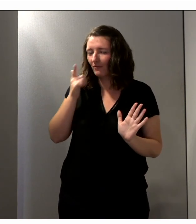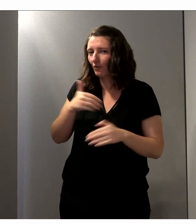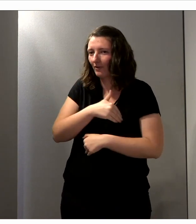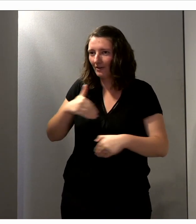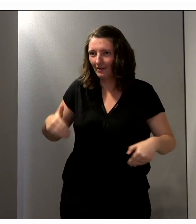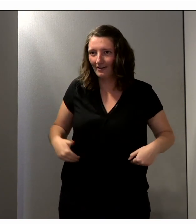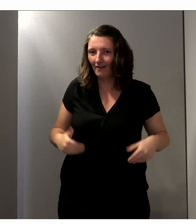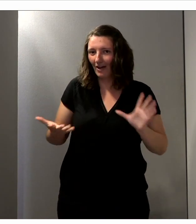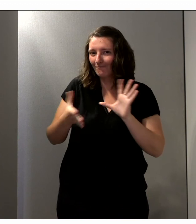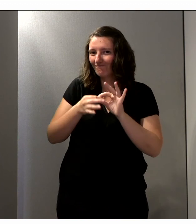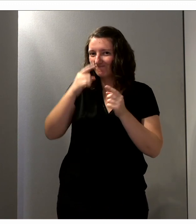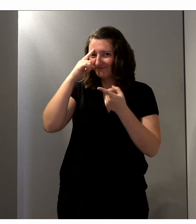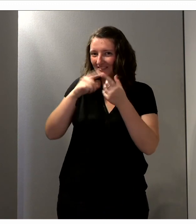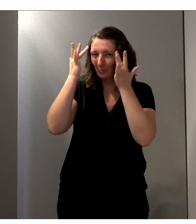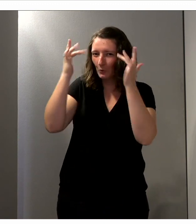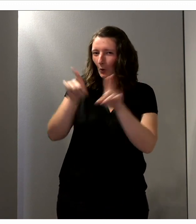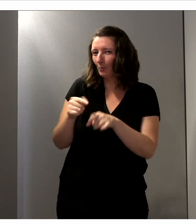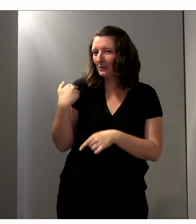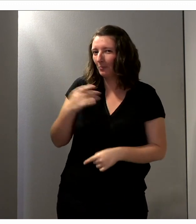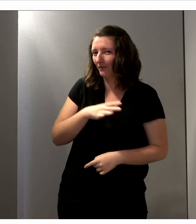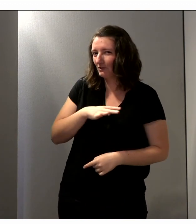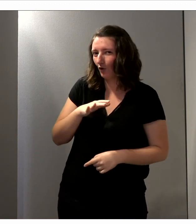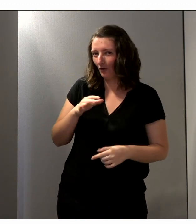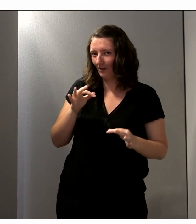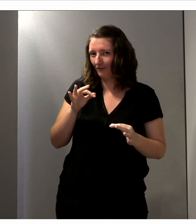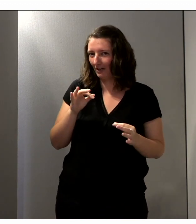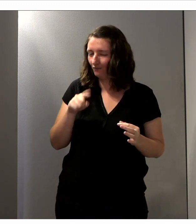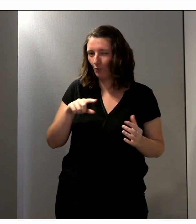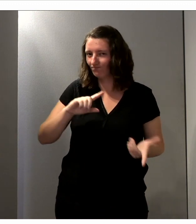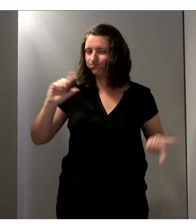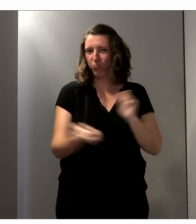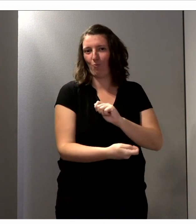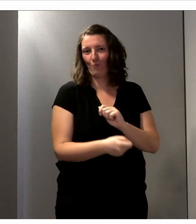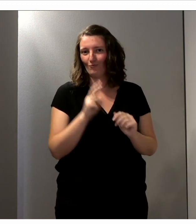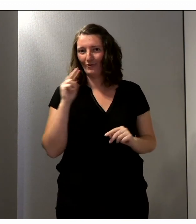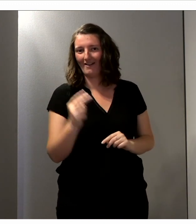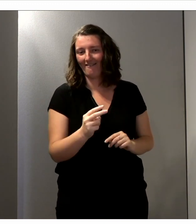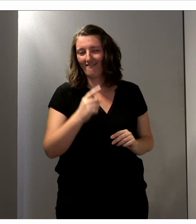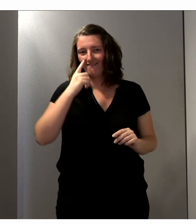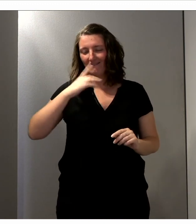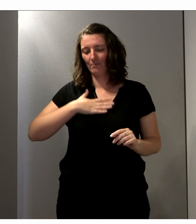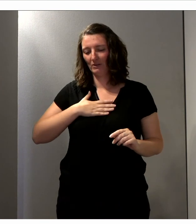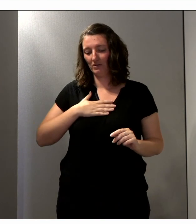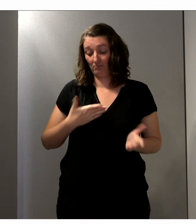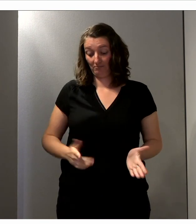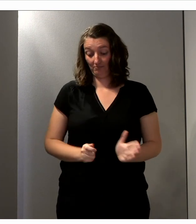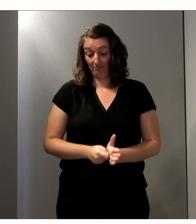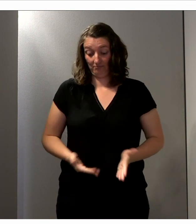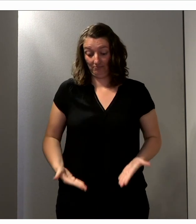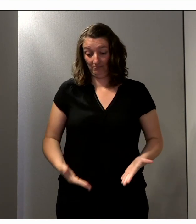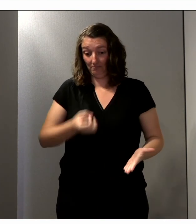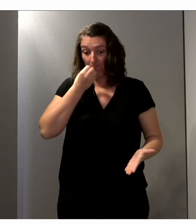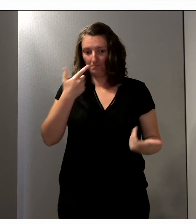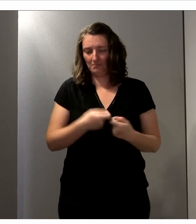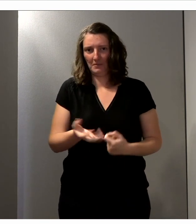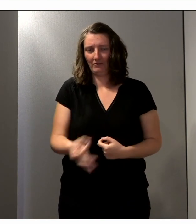prendrai la partie culturelle importante où il faut renverser la vapeur. Parce que je crois que, en fait, on est dans le bon moment, le timing pour